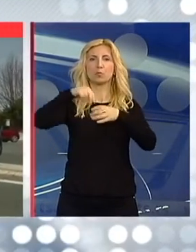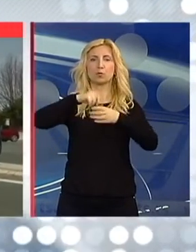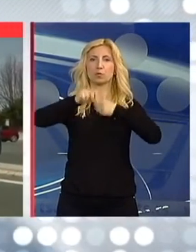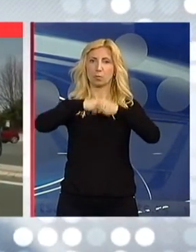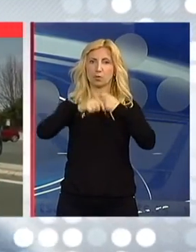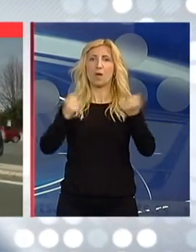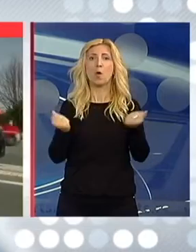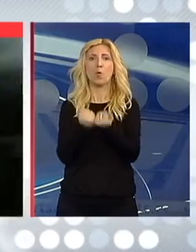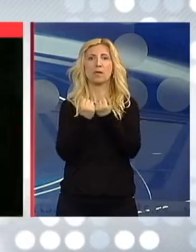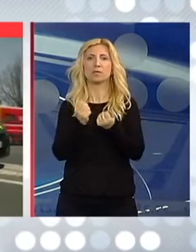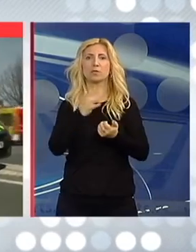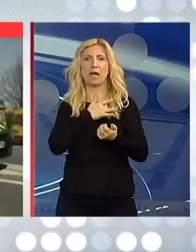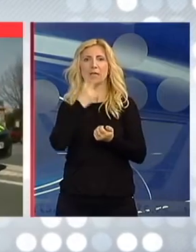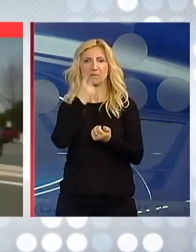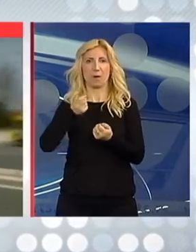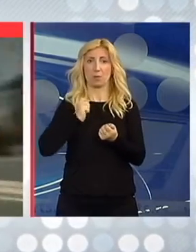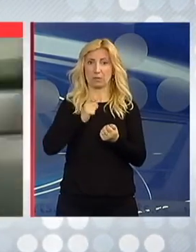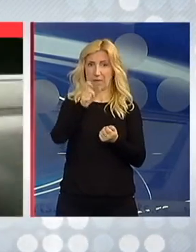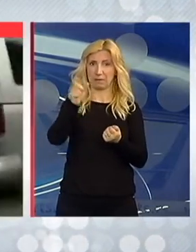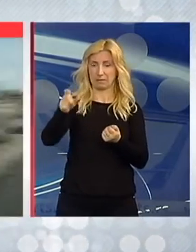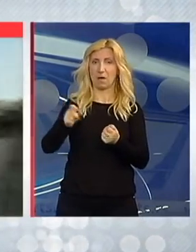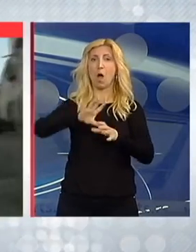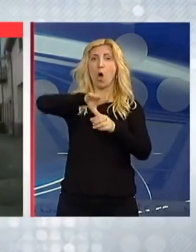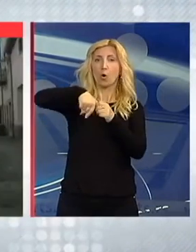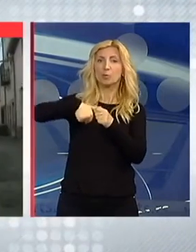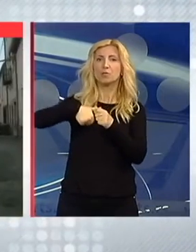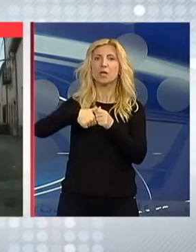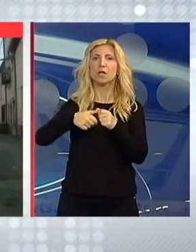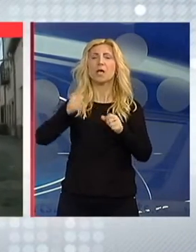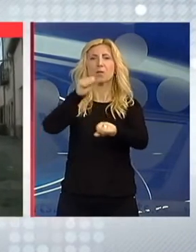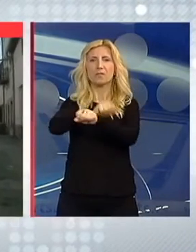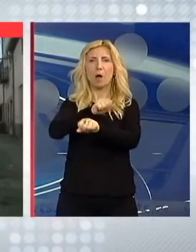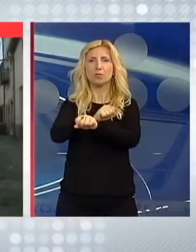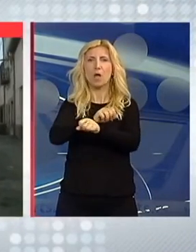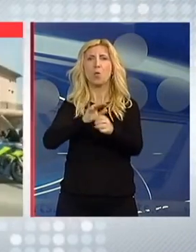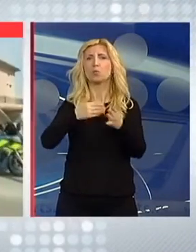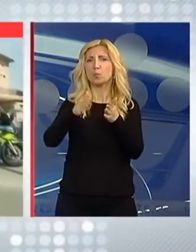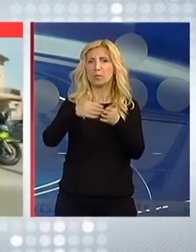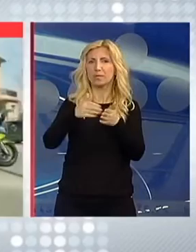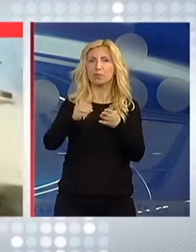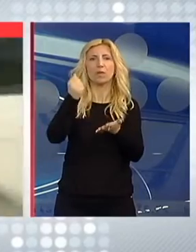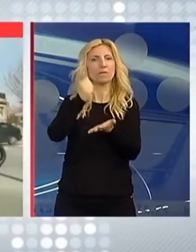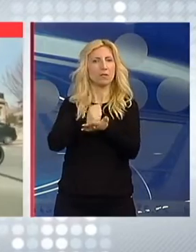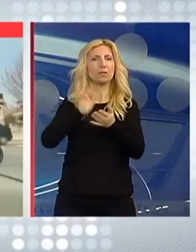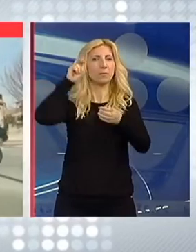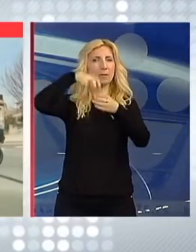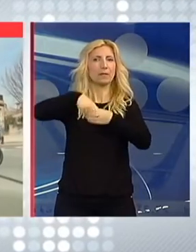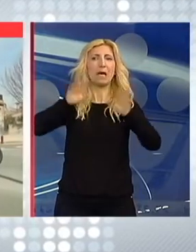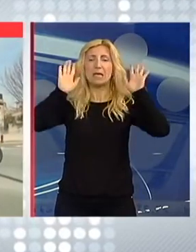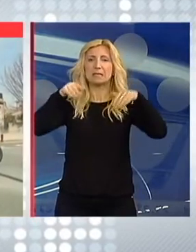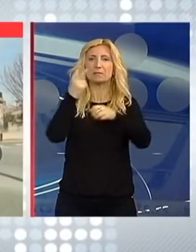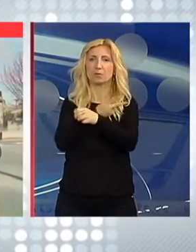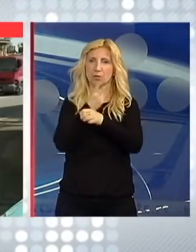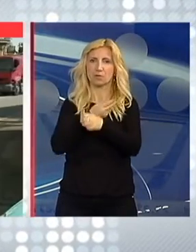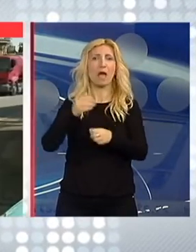poslova. U akciji su ranjena i dva policajca. Otmičar koji je držao taoce u supermarketu tvrdio je da pripada islamskoj